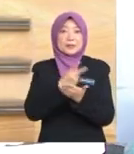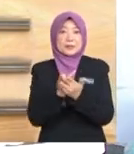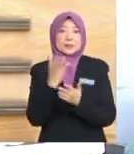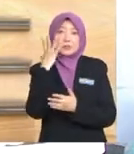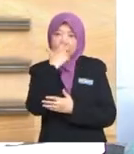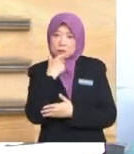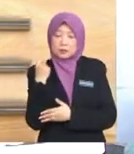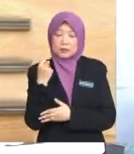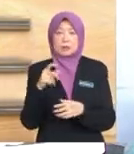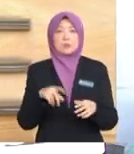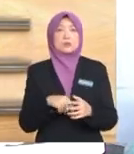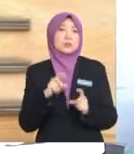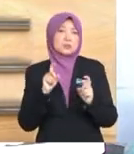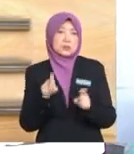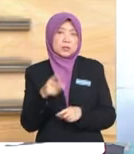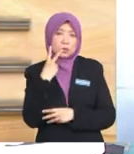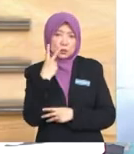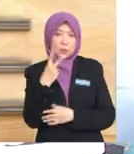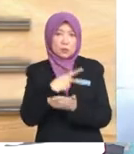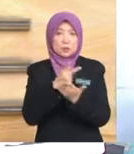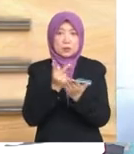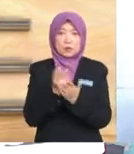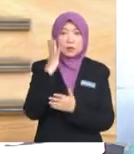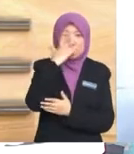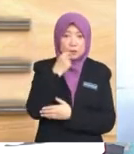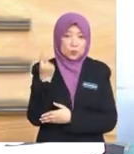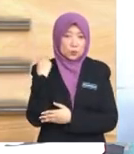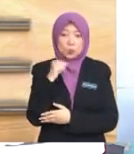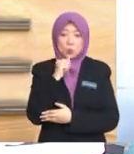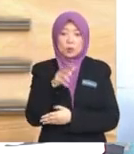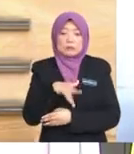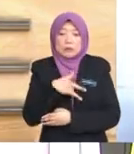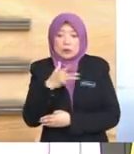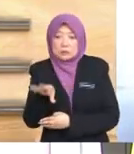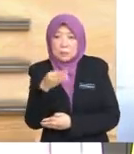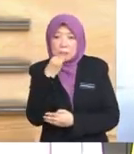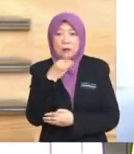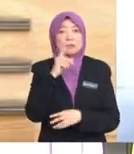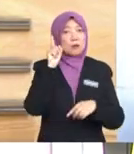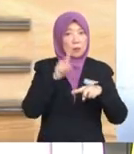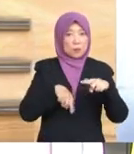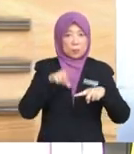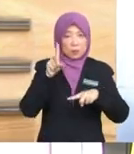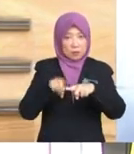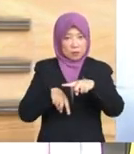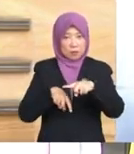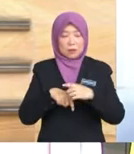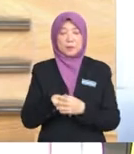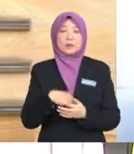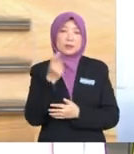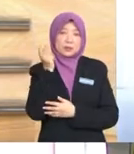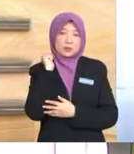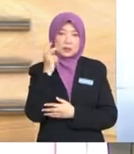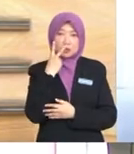tengok yang cantik dulu, bukan kita rasa dulu kan. Betul. Okey. Cikgu, kongsikanlah. Tadi kita dah tengok 4